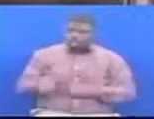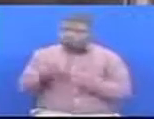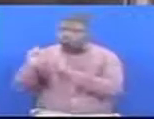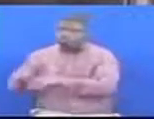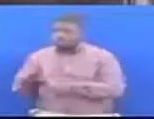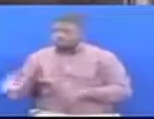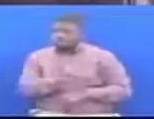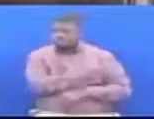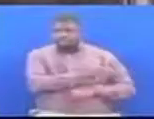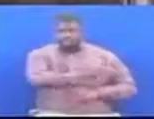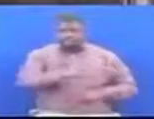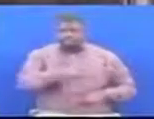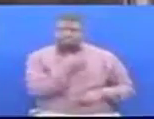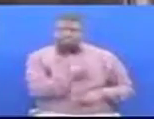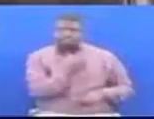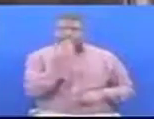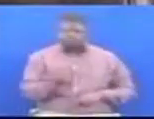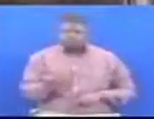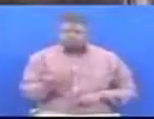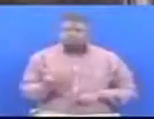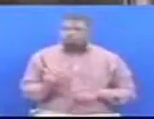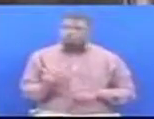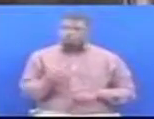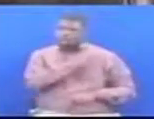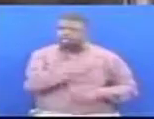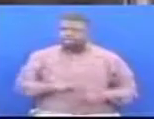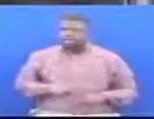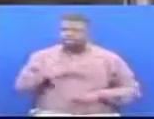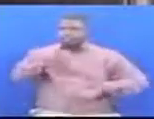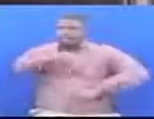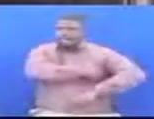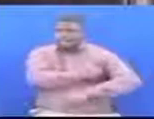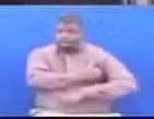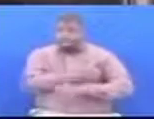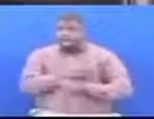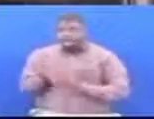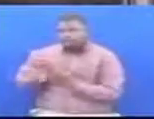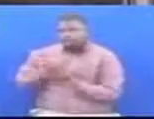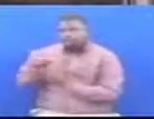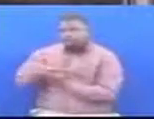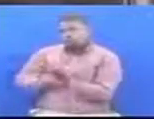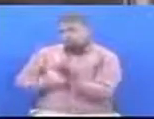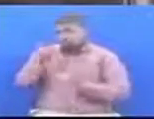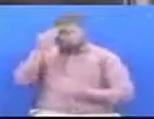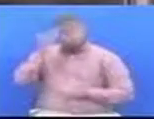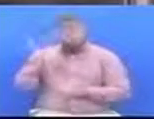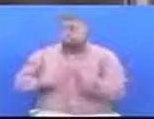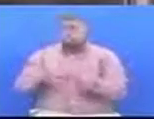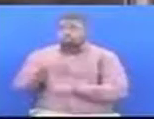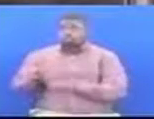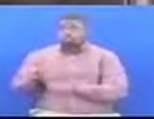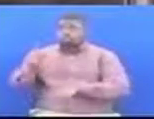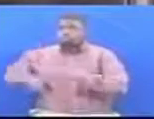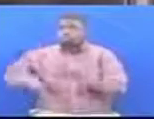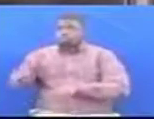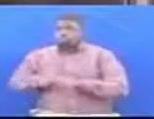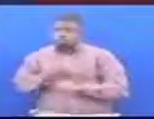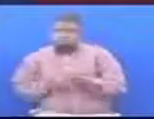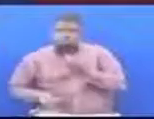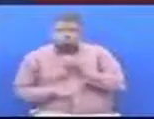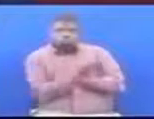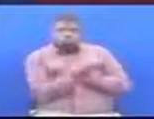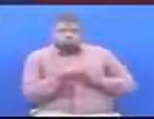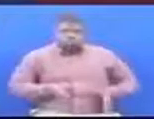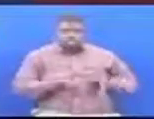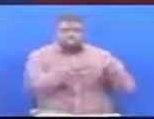Mwaka 2005 Rais mstaafu Mheshimiwa Benjamin Mkapa alimwandikia barua ya kutambua mchango wake katika mapambano dhidi ya rushwa kwa